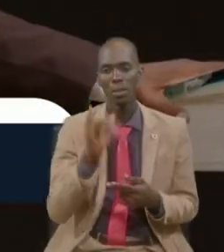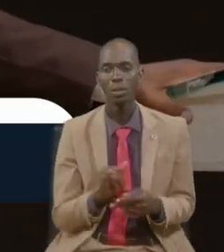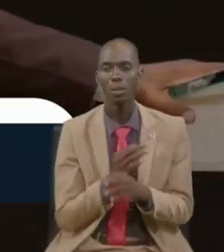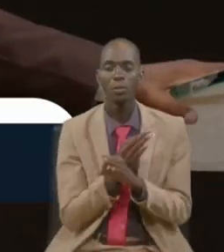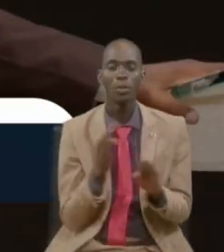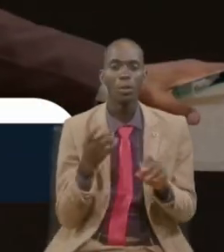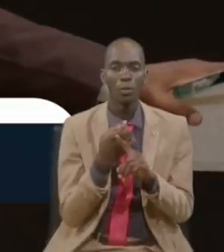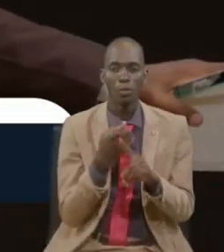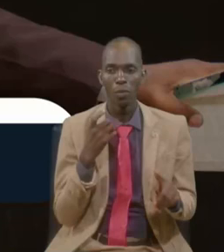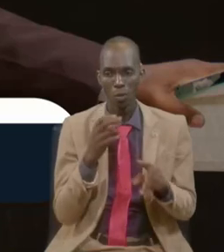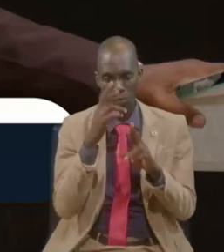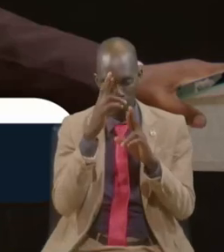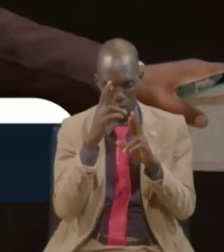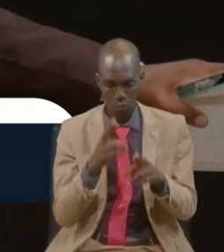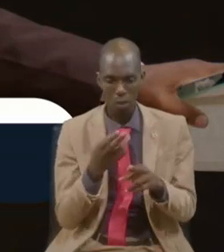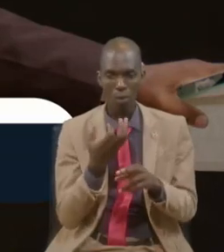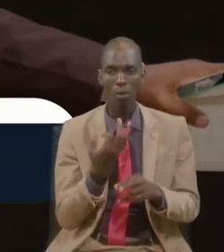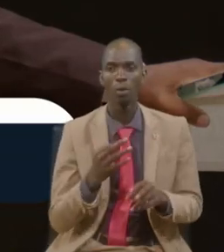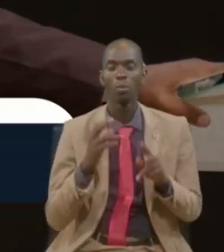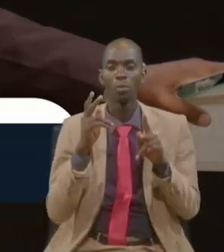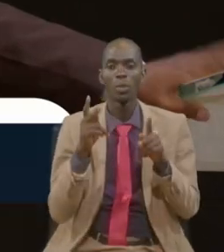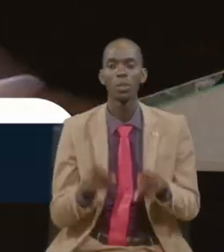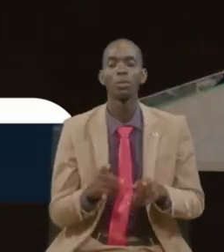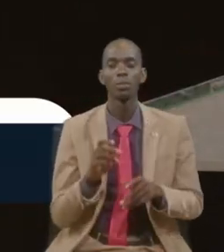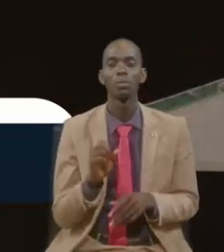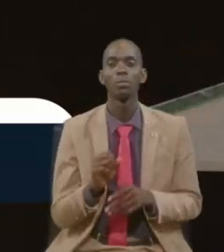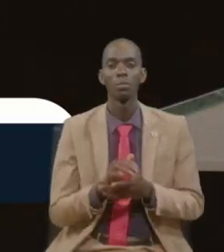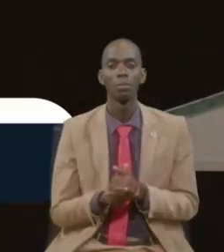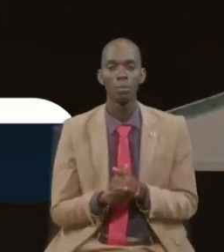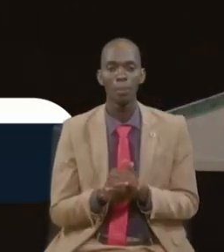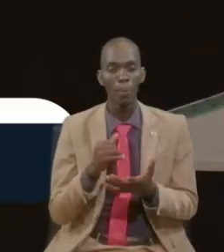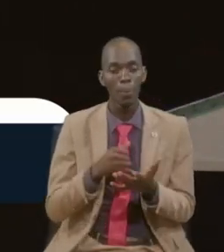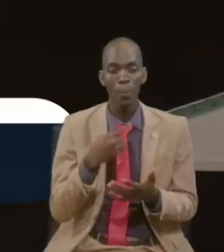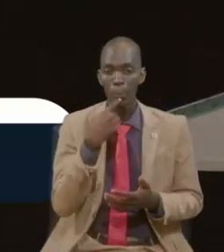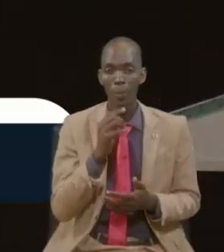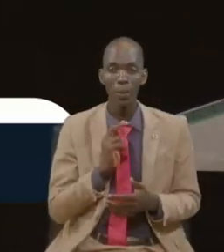de gloire. Le Seigneur de gloire parfaitement affranchi